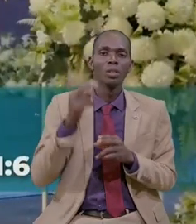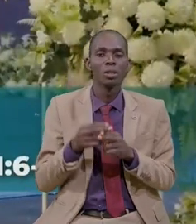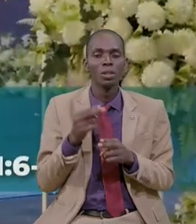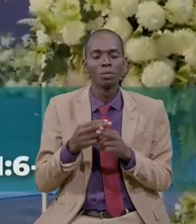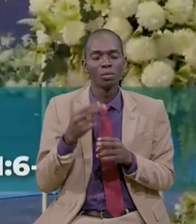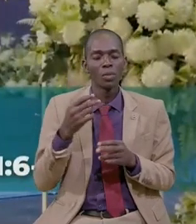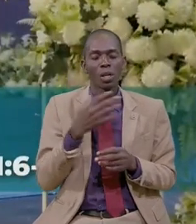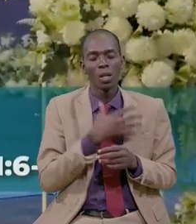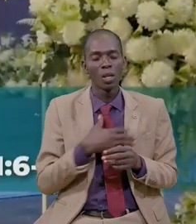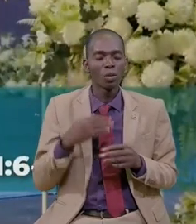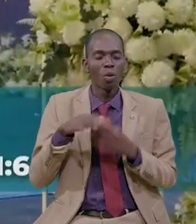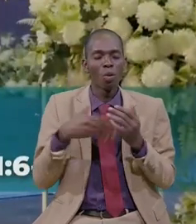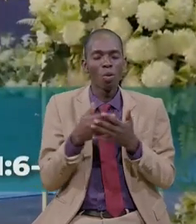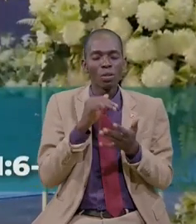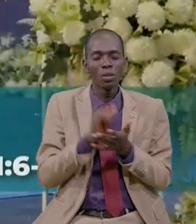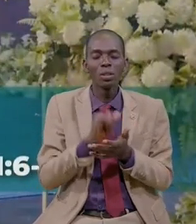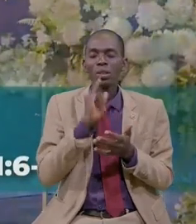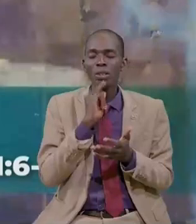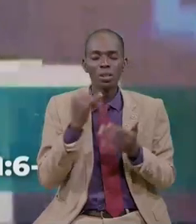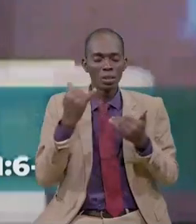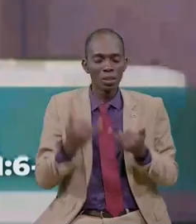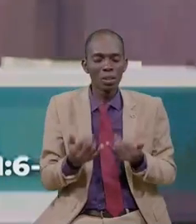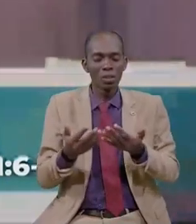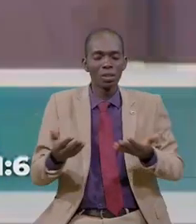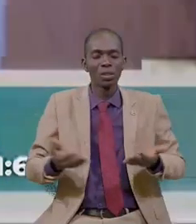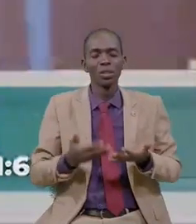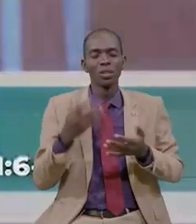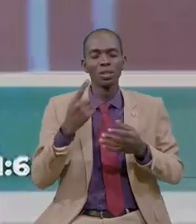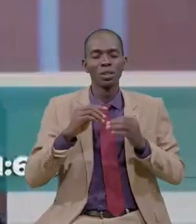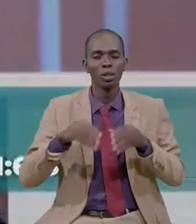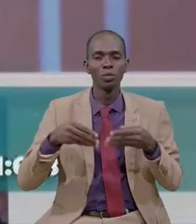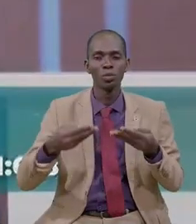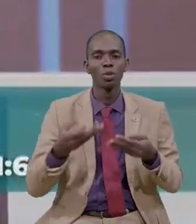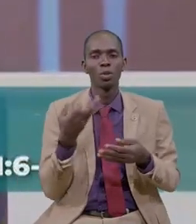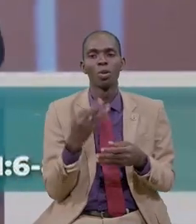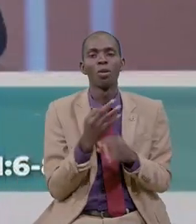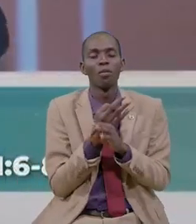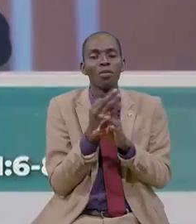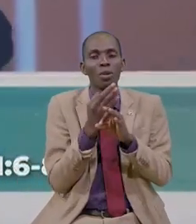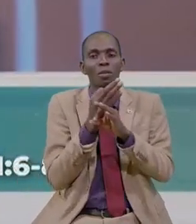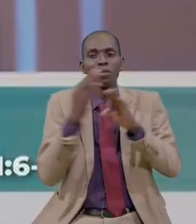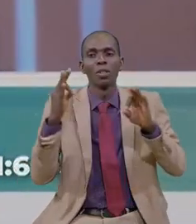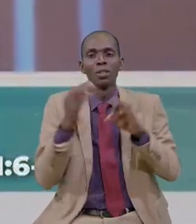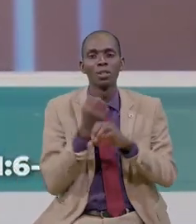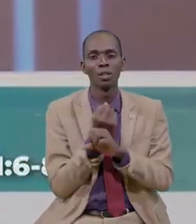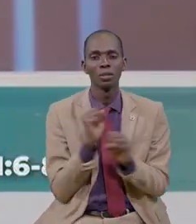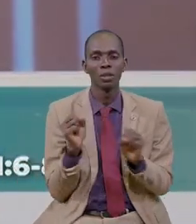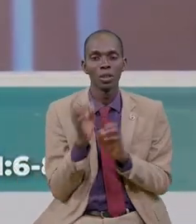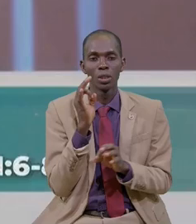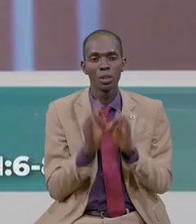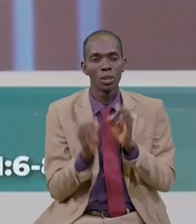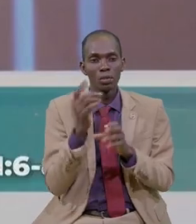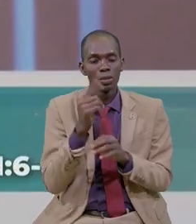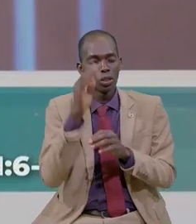est maintenant disponible. La provision du plein salut gratuit. Si le